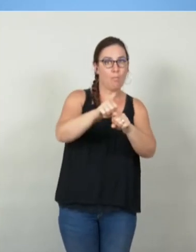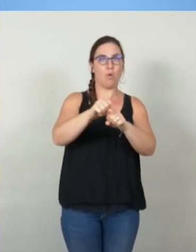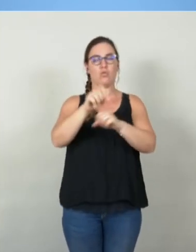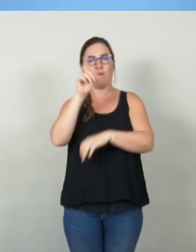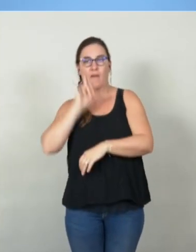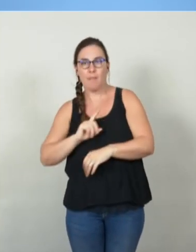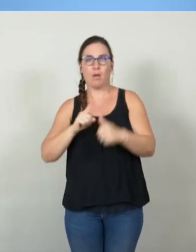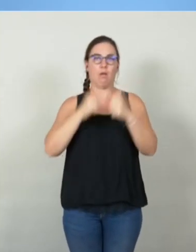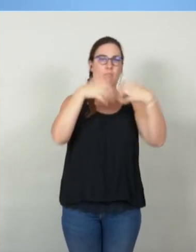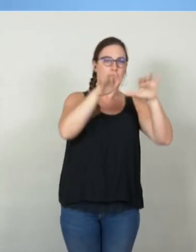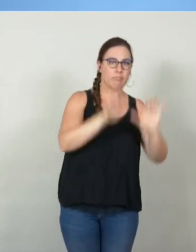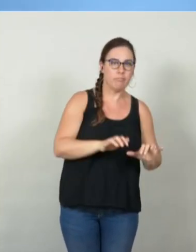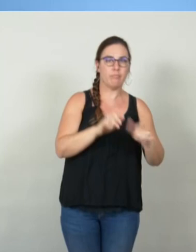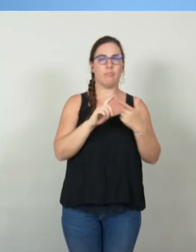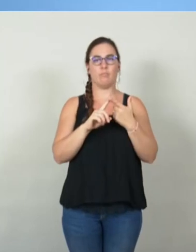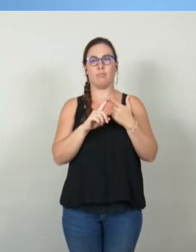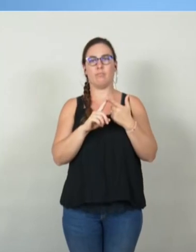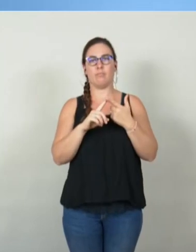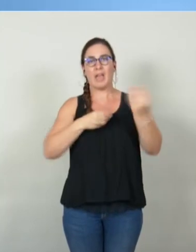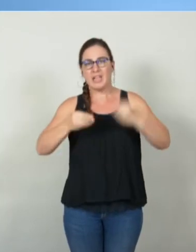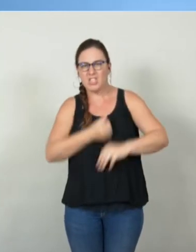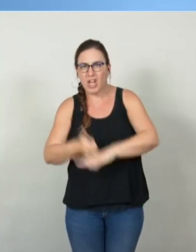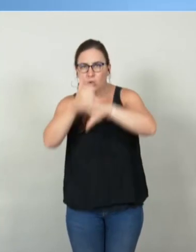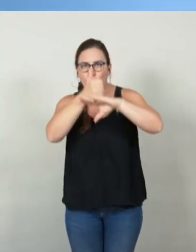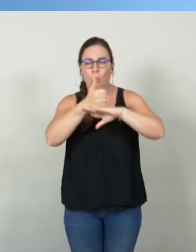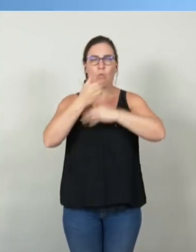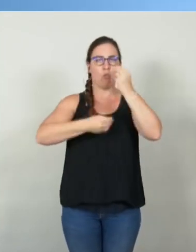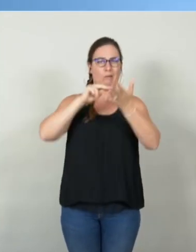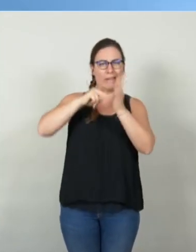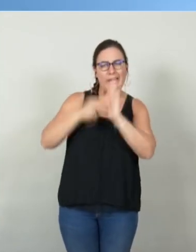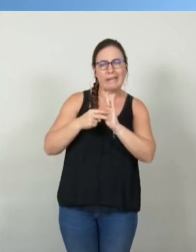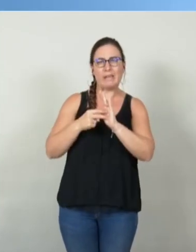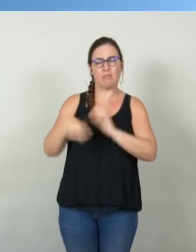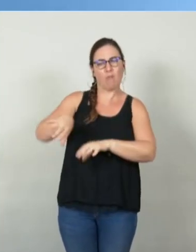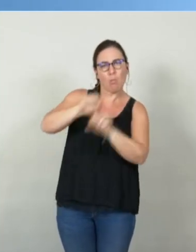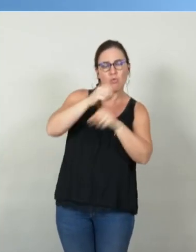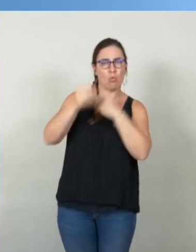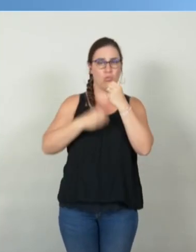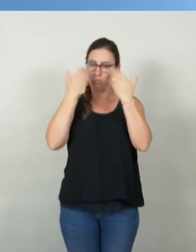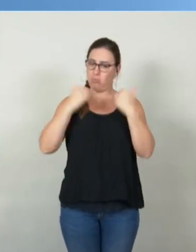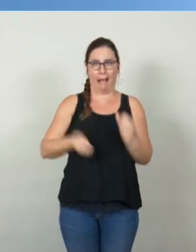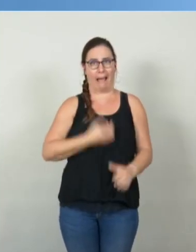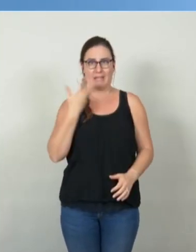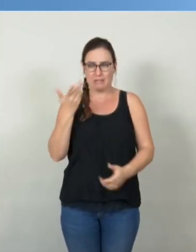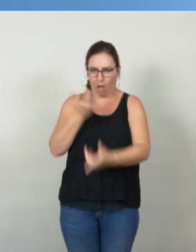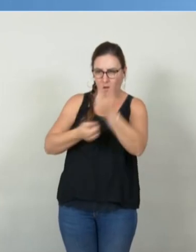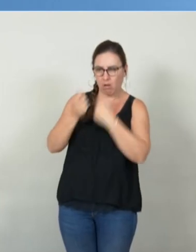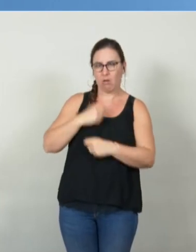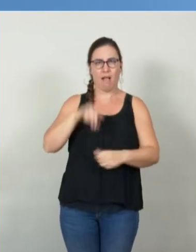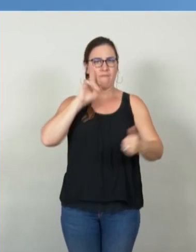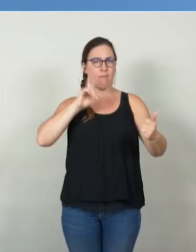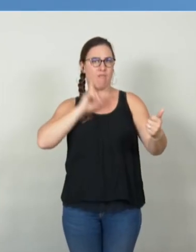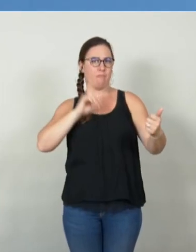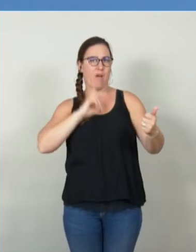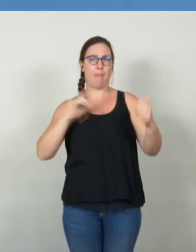champs que ce soit administratifs que ce soit de direction que ce soit technique ou en tant qu'artiste des femmes autant que